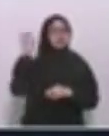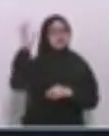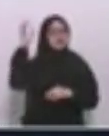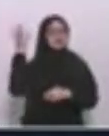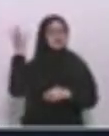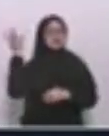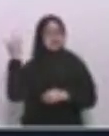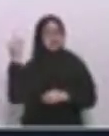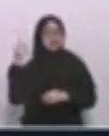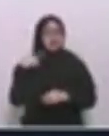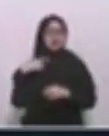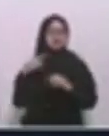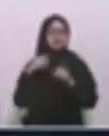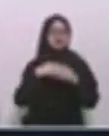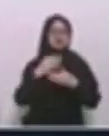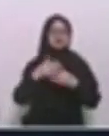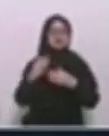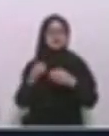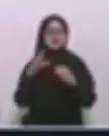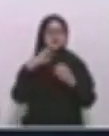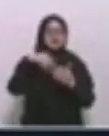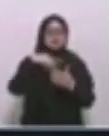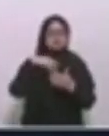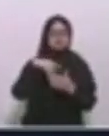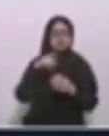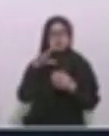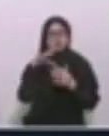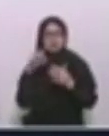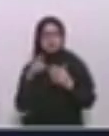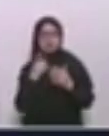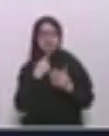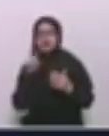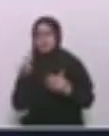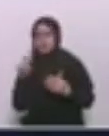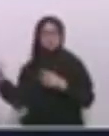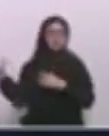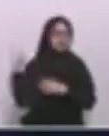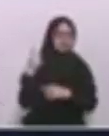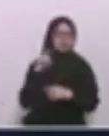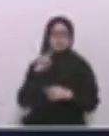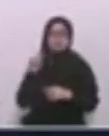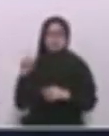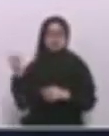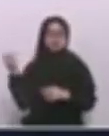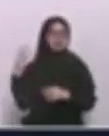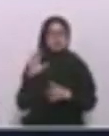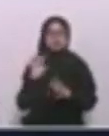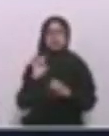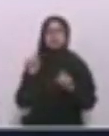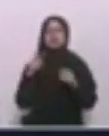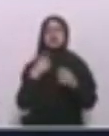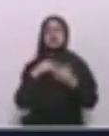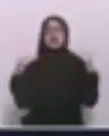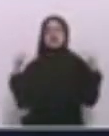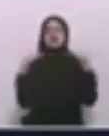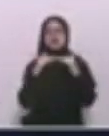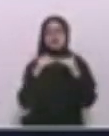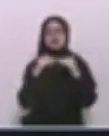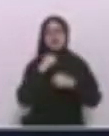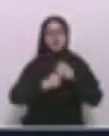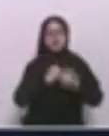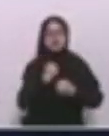mengadakan sesi undi urutan paslon mana yang akan bertanya kepada calon Bupati paslon lain secara adil dan dilakukan dari